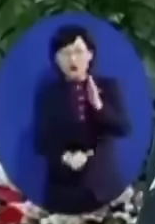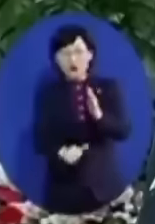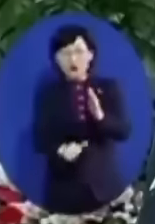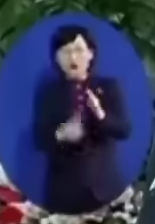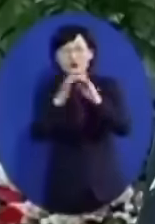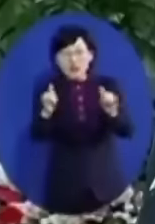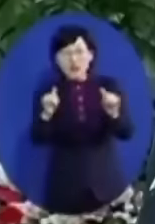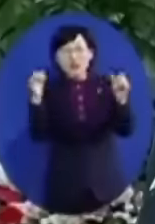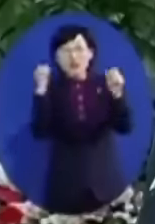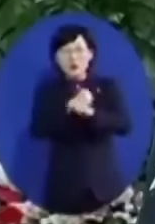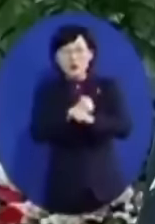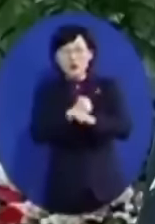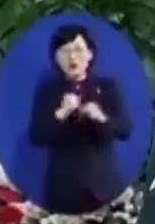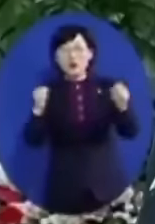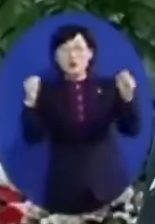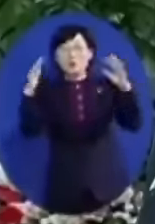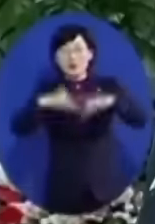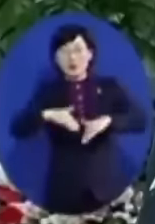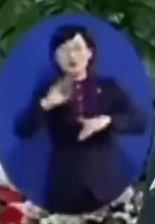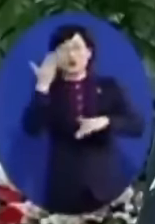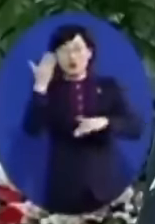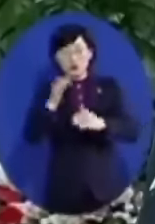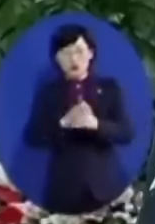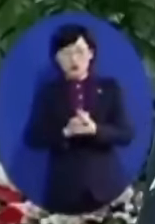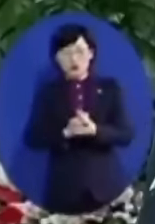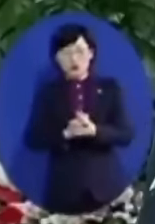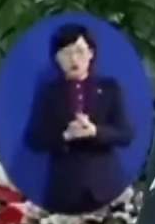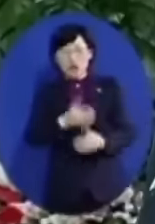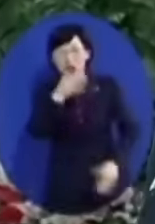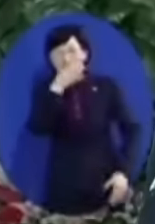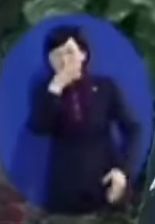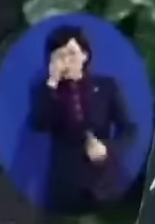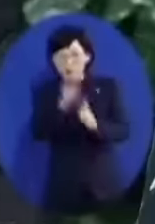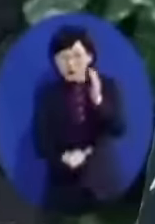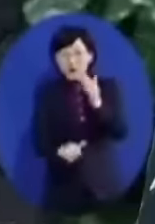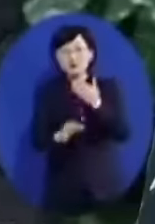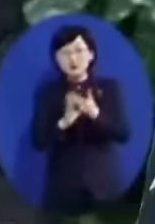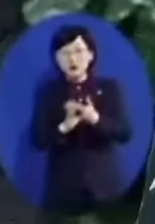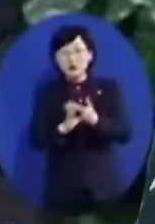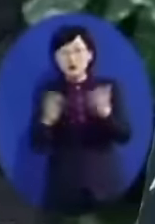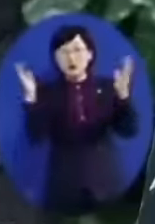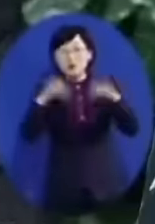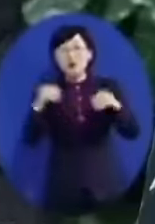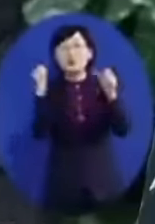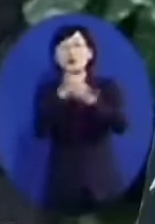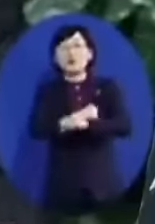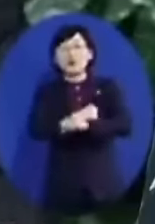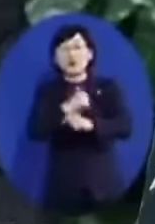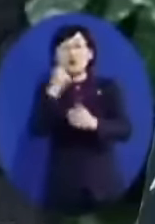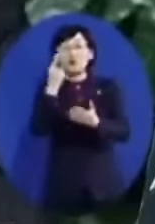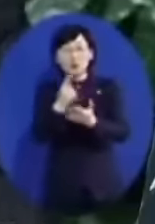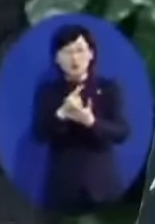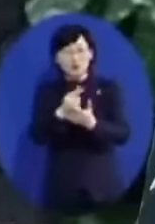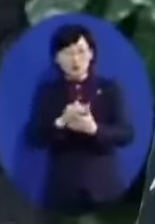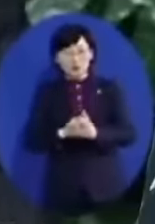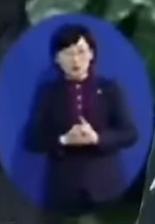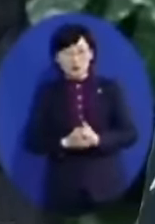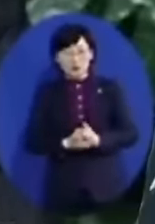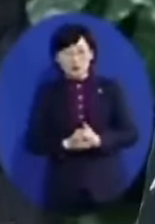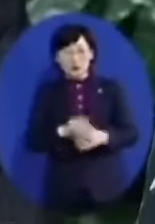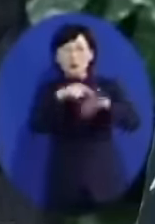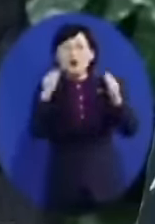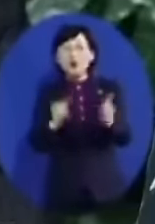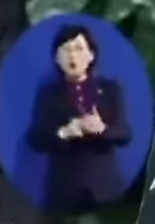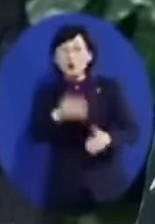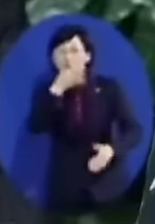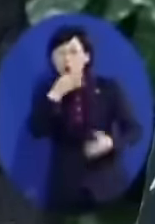사람으로 파멸과 멸망에 빠지게 하느니라. 욕심에 떨어지면 파멸과 멸망에 빠집니다. 마음에